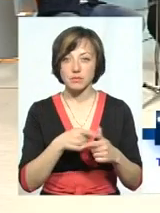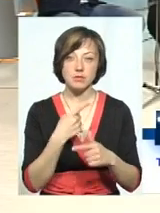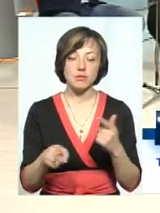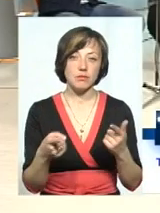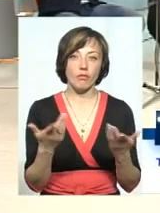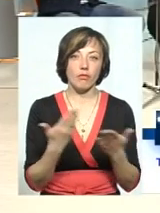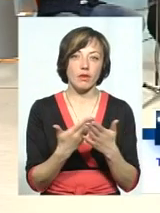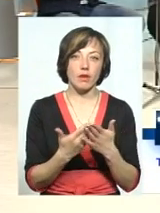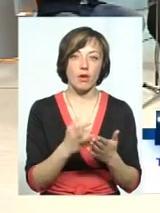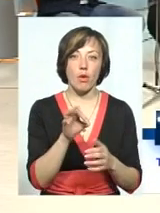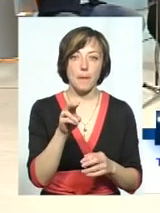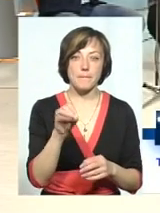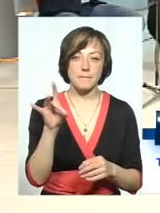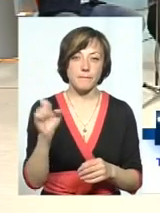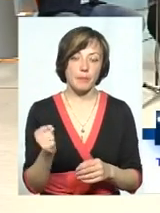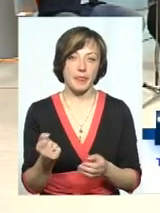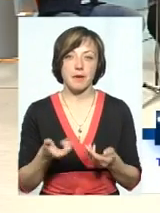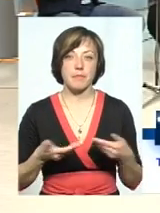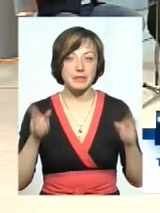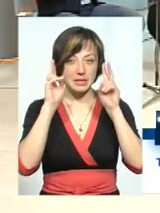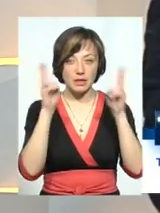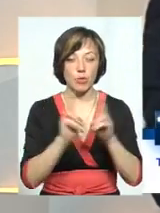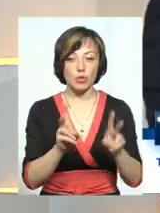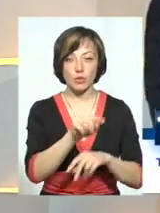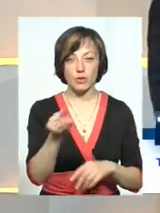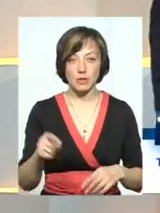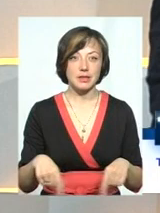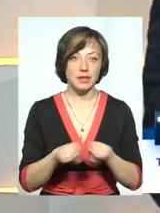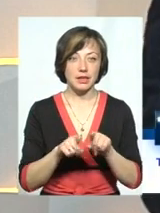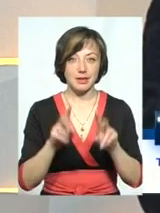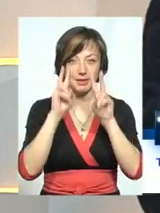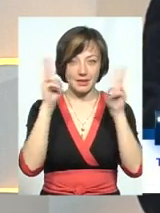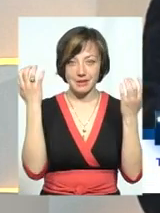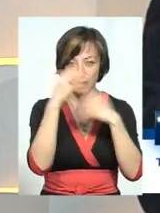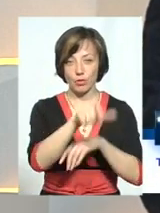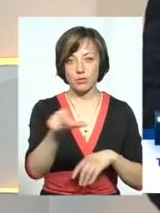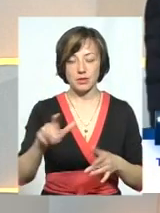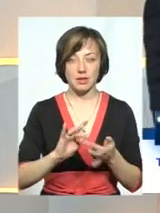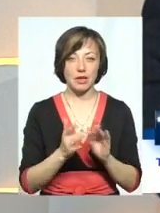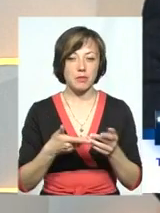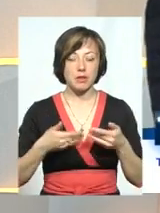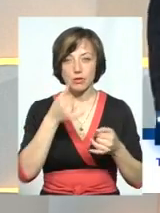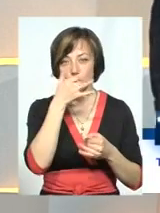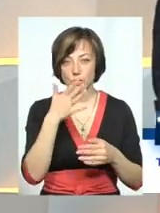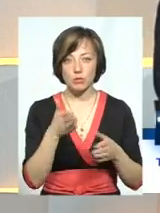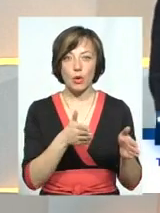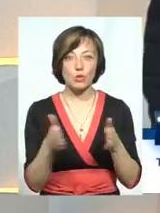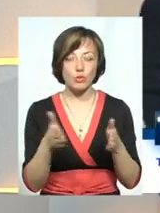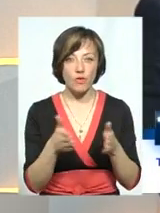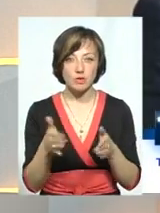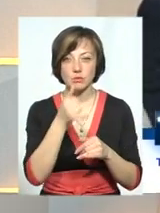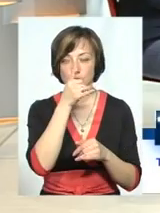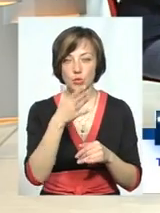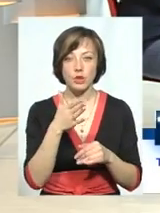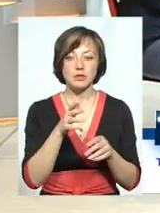якийсь браузер, наприклад, Opera. І ми не знаємо, хто вони. Тобто вони такі незнайомці для всіх в інтернеті. І ми не можемо їх таргетуватися, ми не